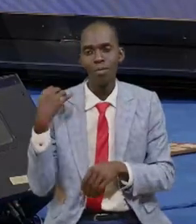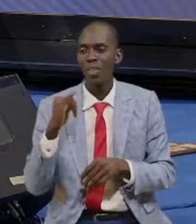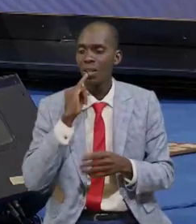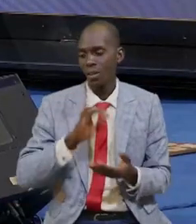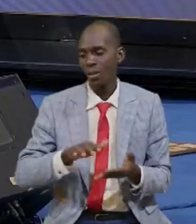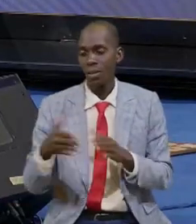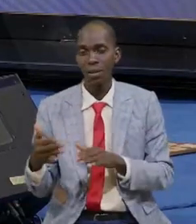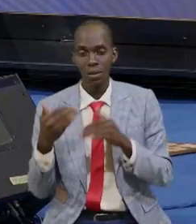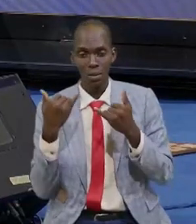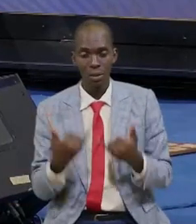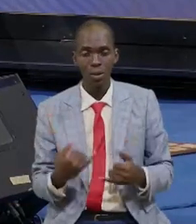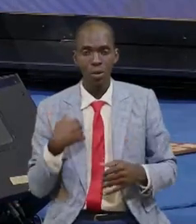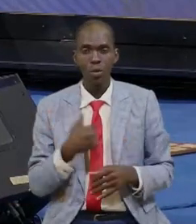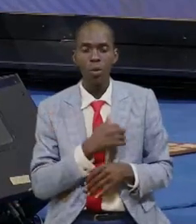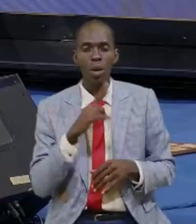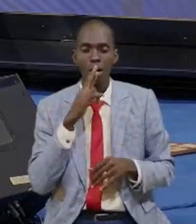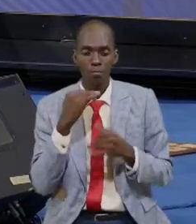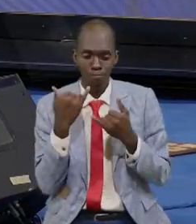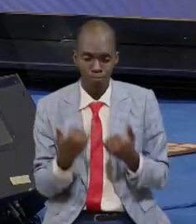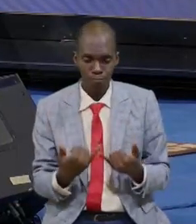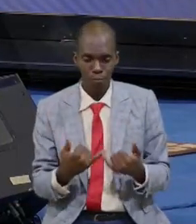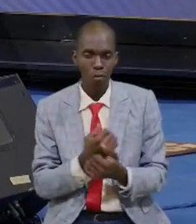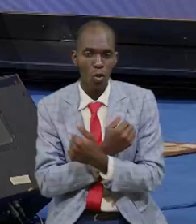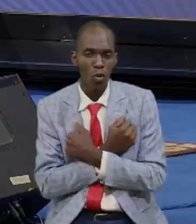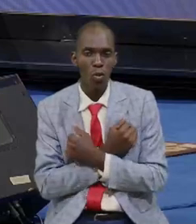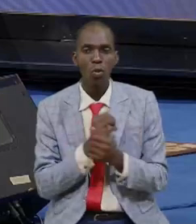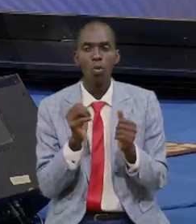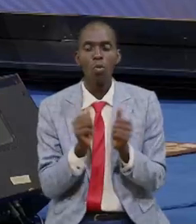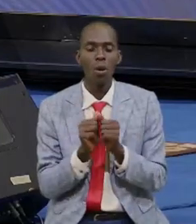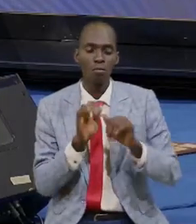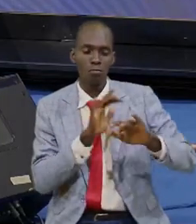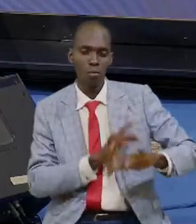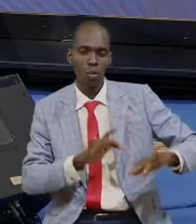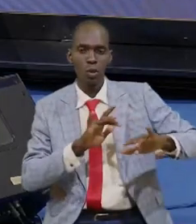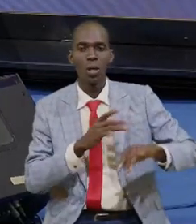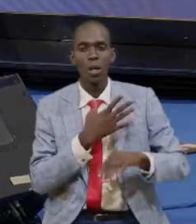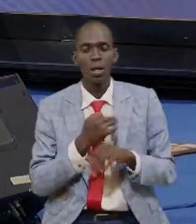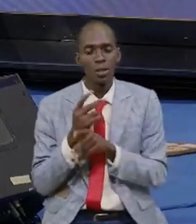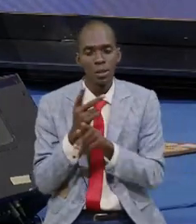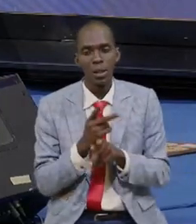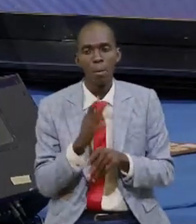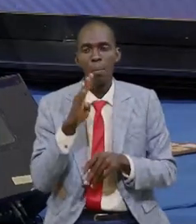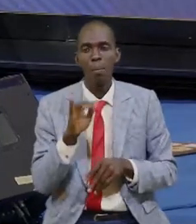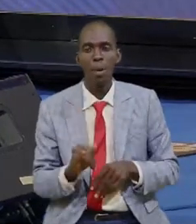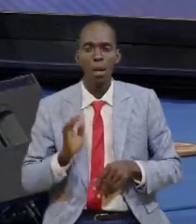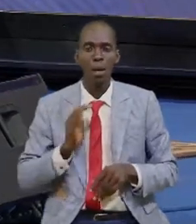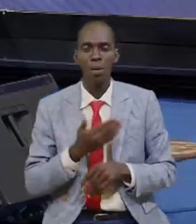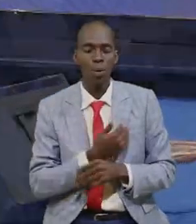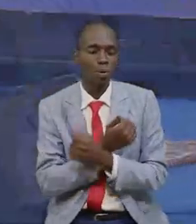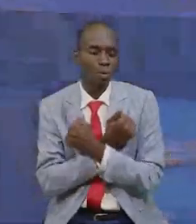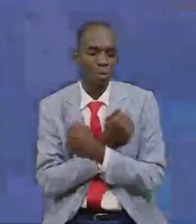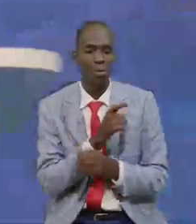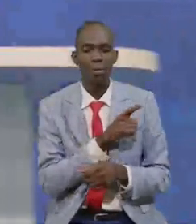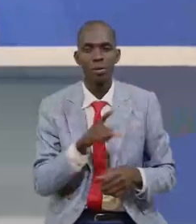de corvée est mort, actuellement, nous sommes actuellement aimés avec compassion et soin par notre cher Seigneur.